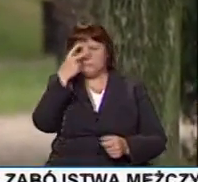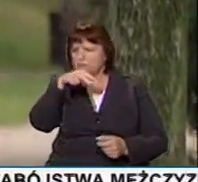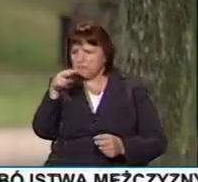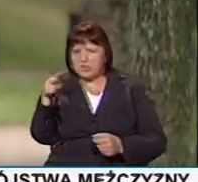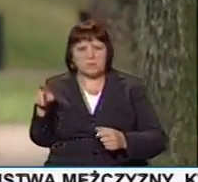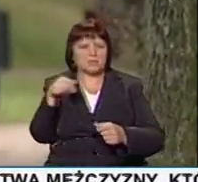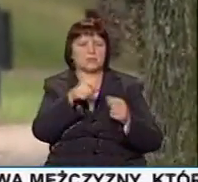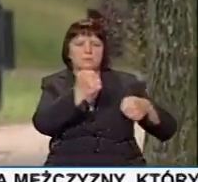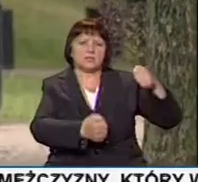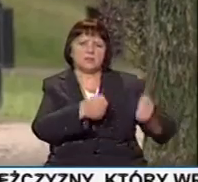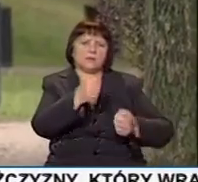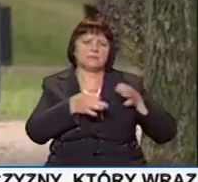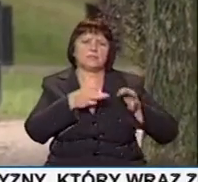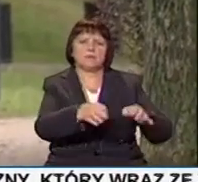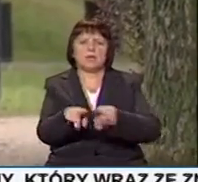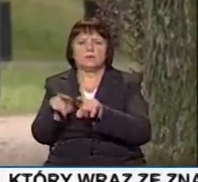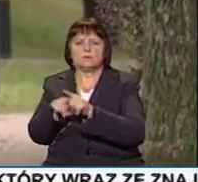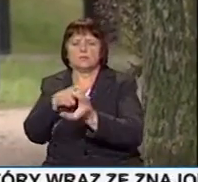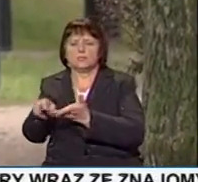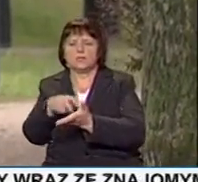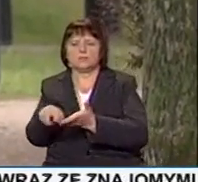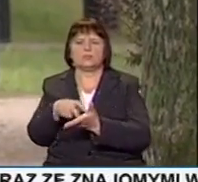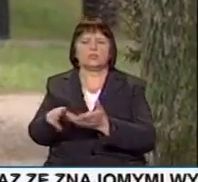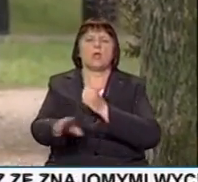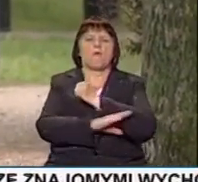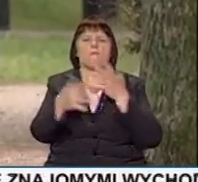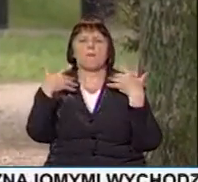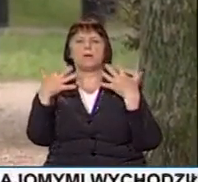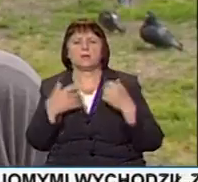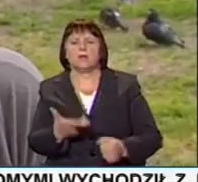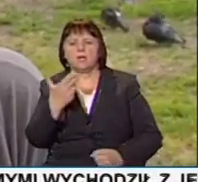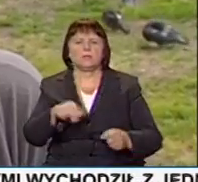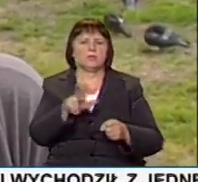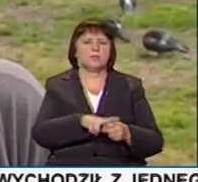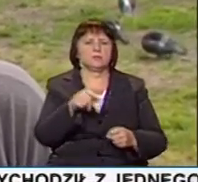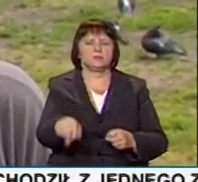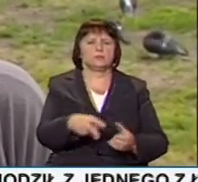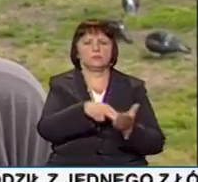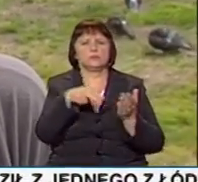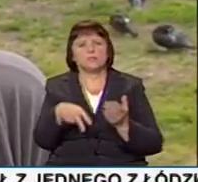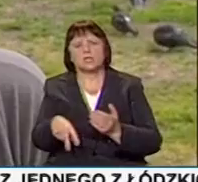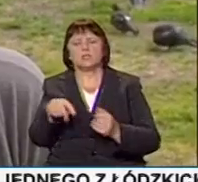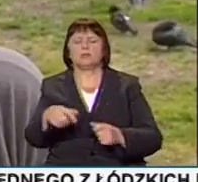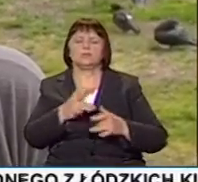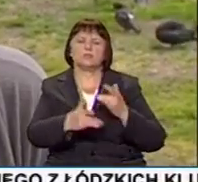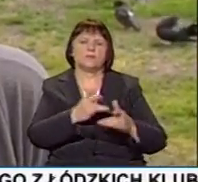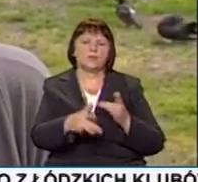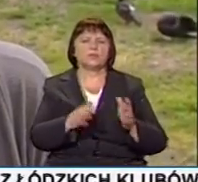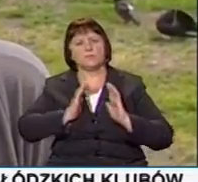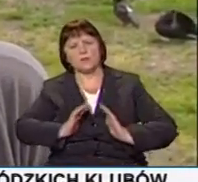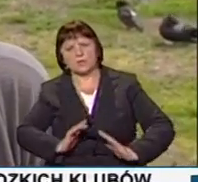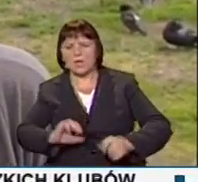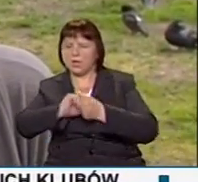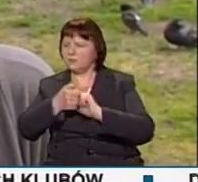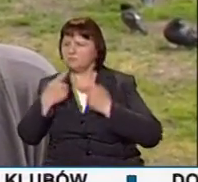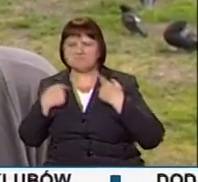nie tylko na kierowców aut, ale też na pieszych, na przykład w parkach. Niektórzy nawet zsiadają z rowerów albo zwalniają, ale są też osoby,